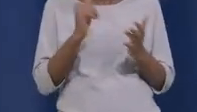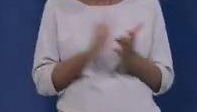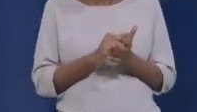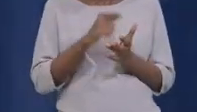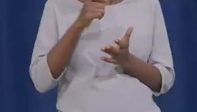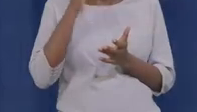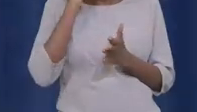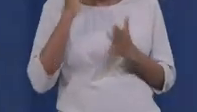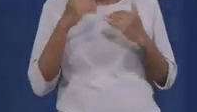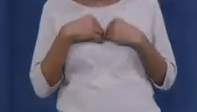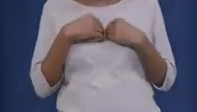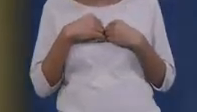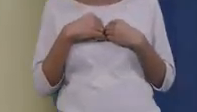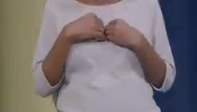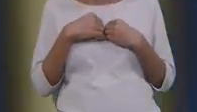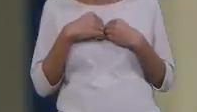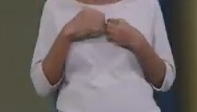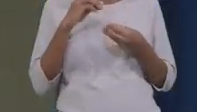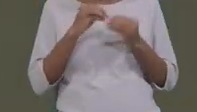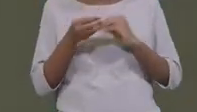et que tu devrais avoir.